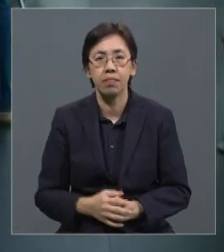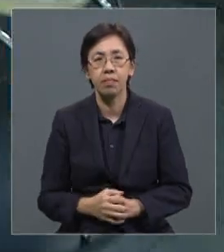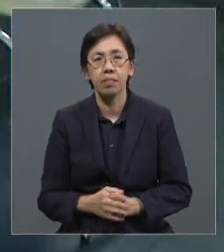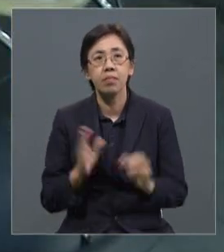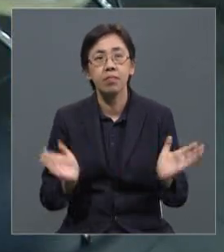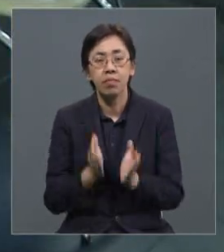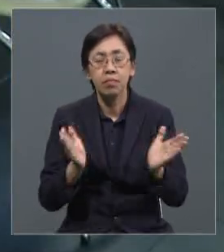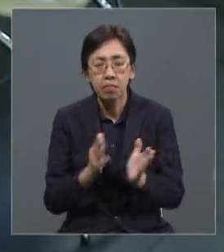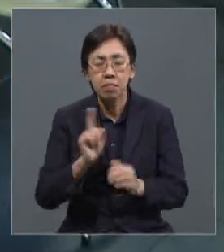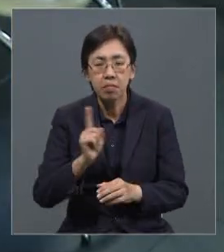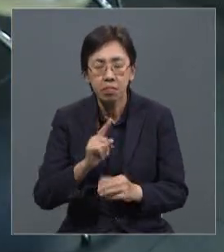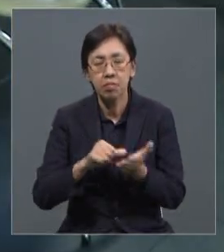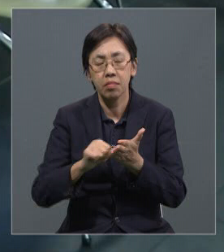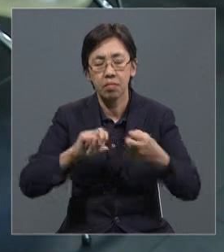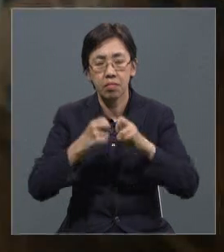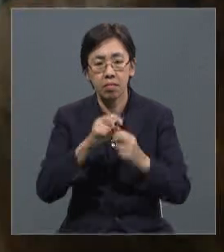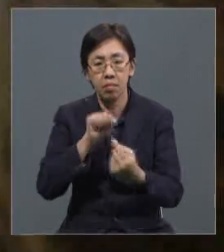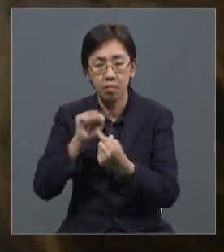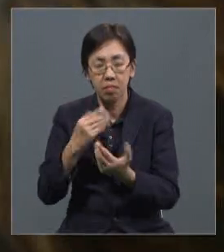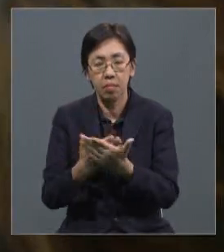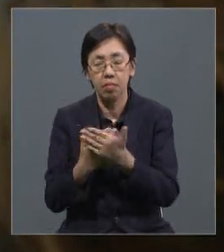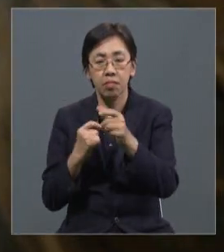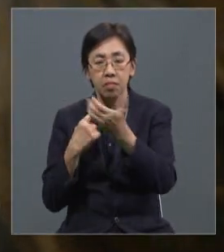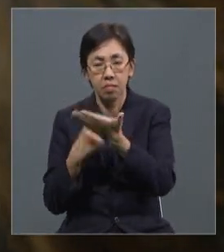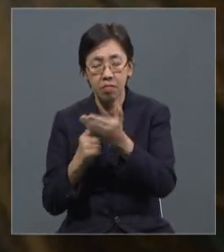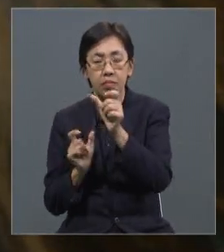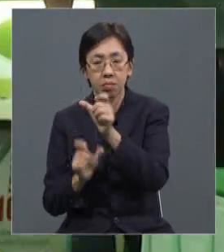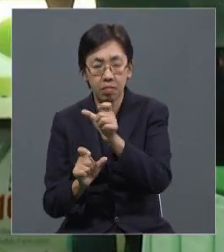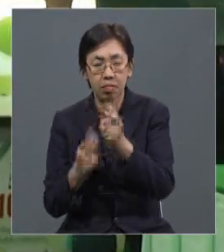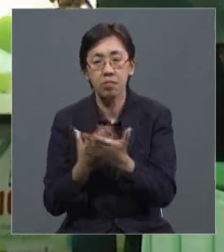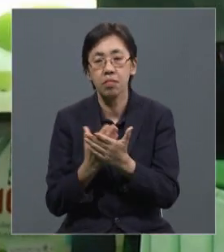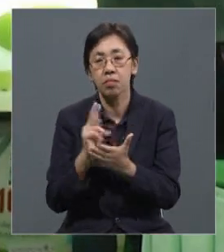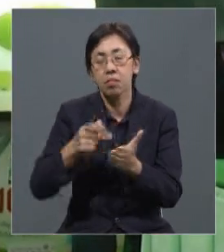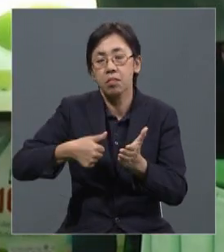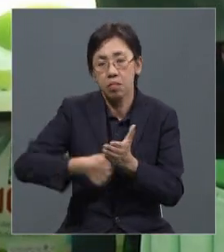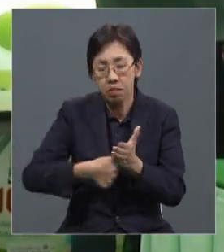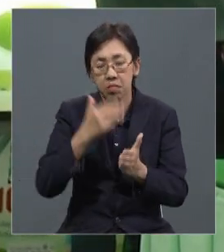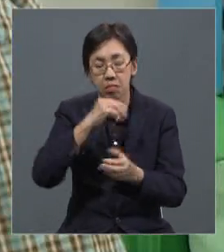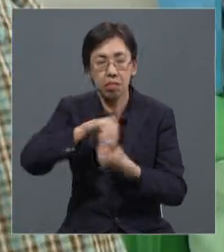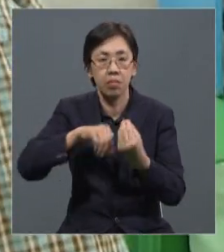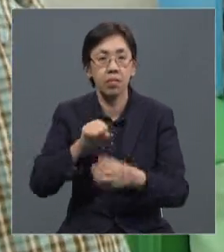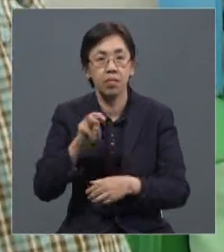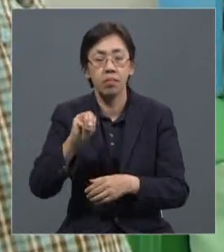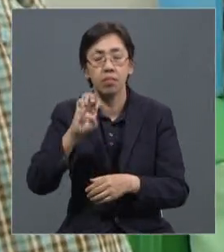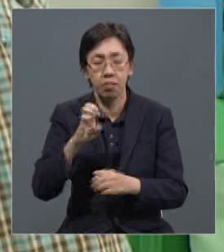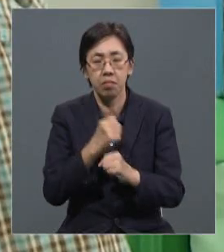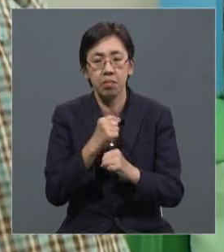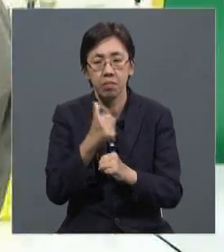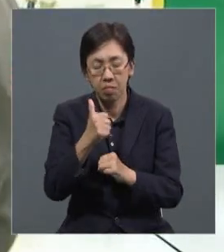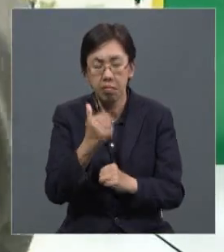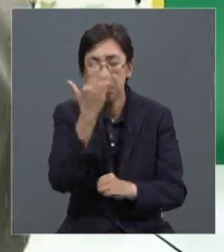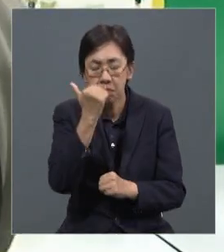ใช้มาตรการที่ตรงจุดเช่นการค้ำประกันสินเชื่อเพื่อเพิ่มโอกาสการเข้าถึงสินเชื่อของ SME ที่มีศักยภาพ